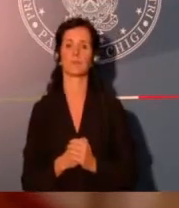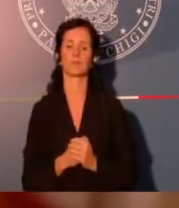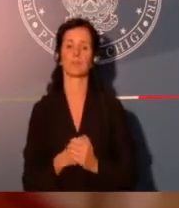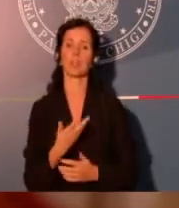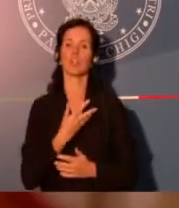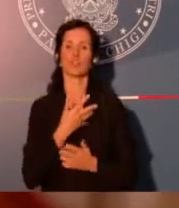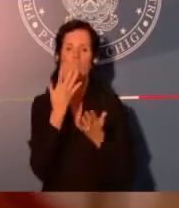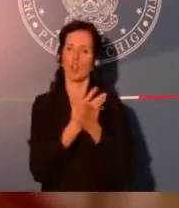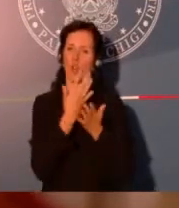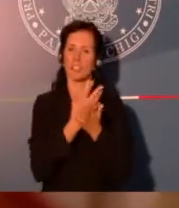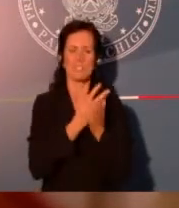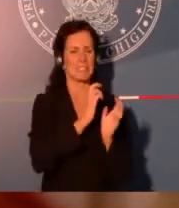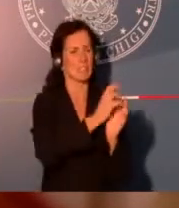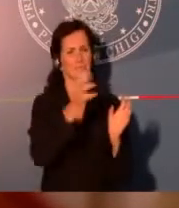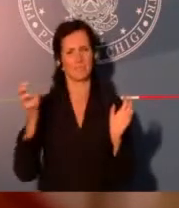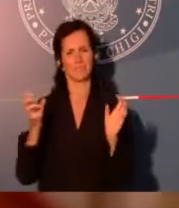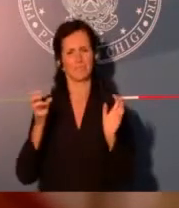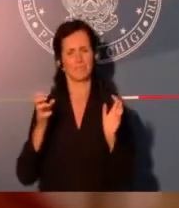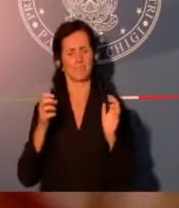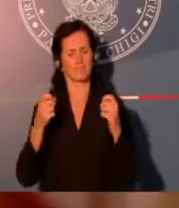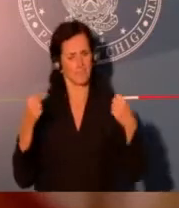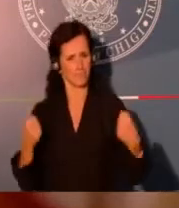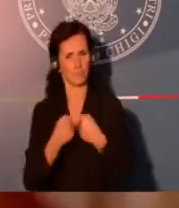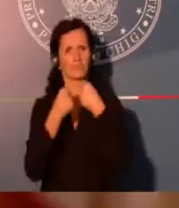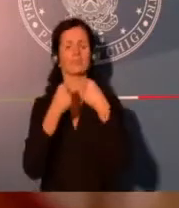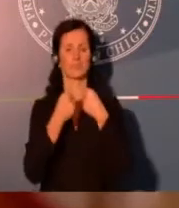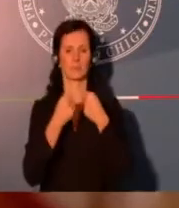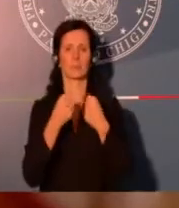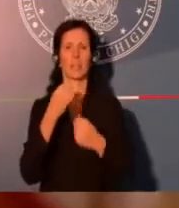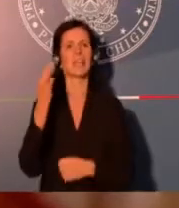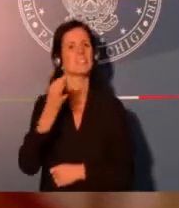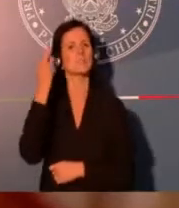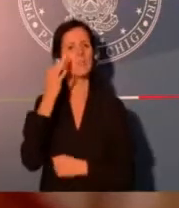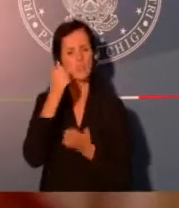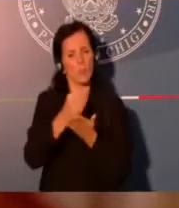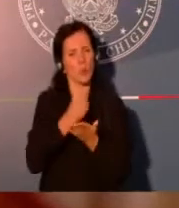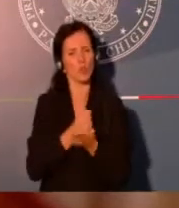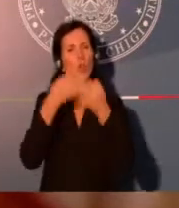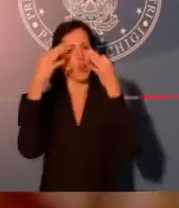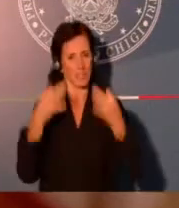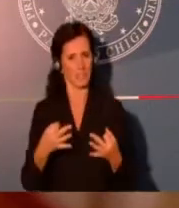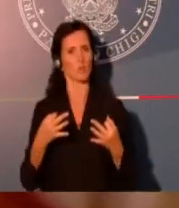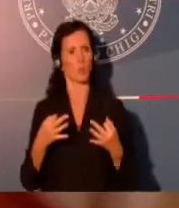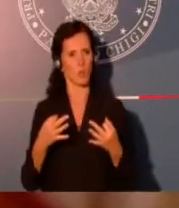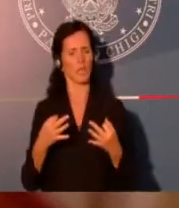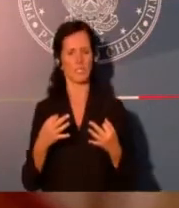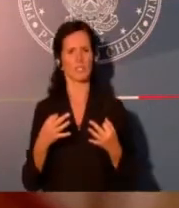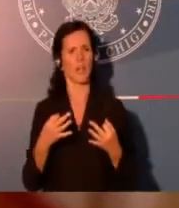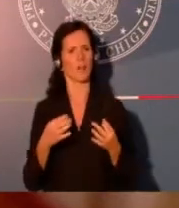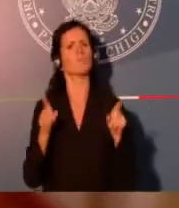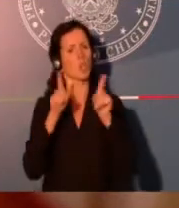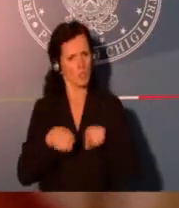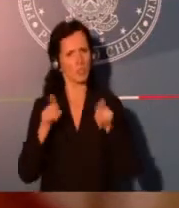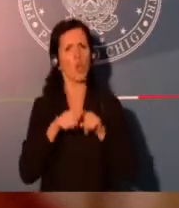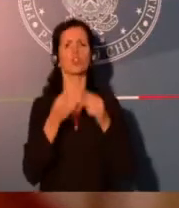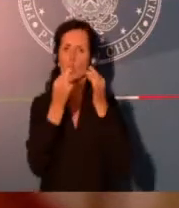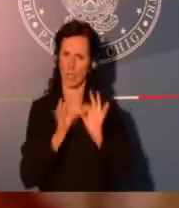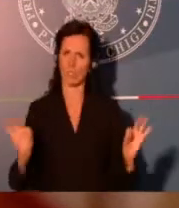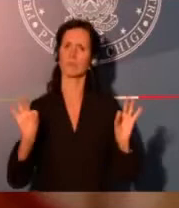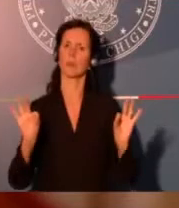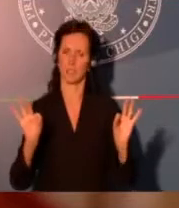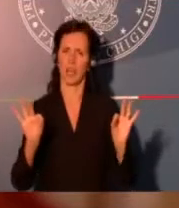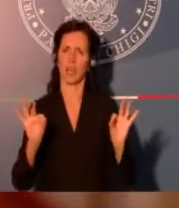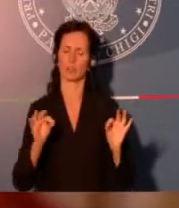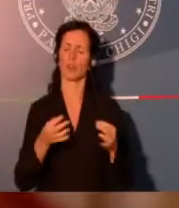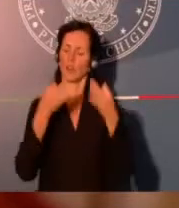varie e contrastanti. Molto spesso i protocolli di sicurezza, lo dico molto francamente, sono rispettati puntualmente, sono garantite